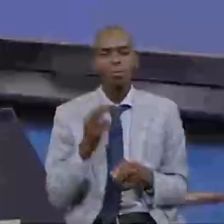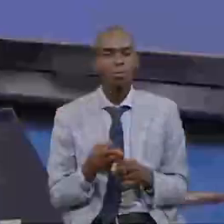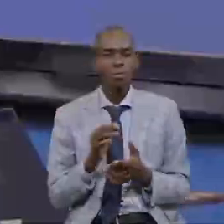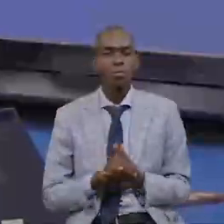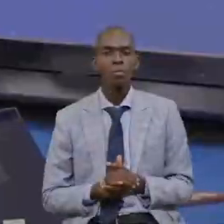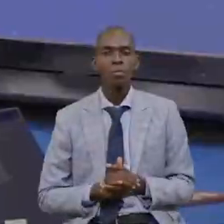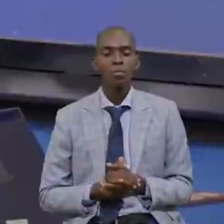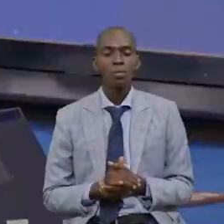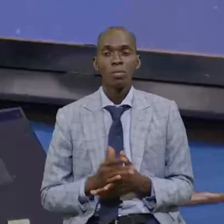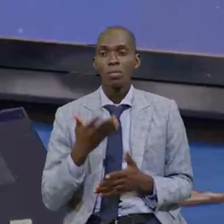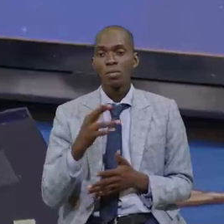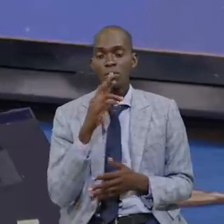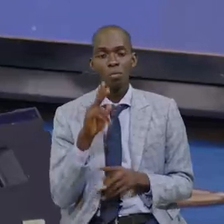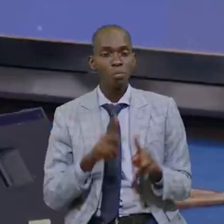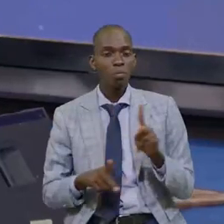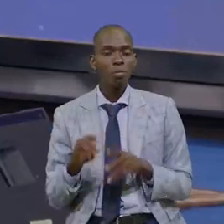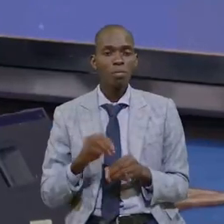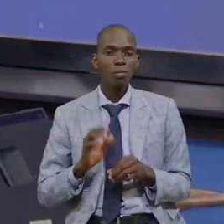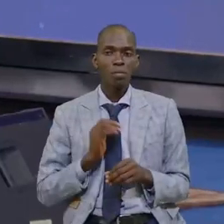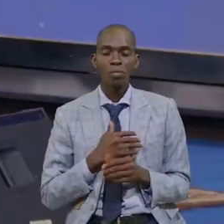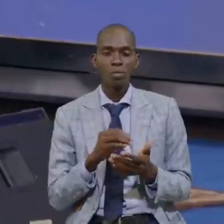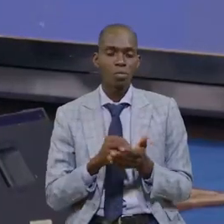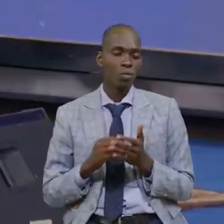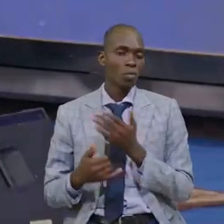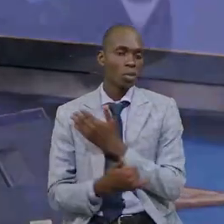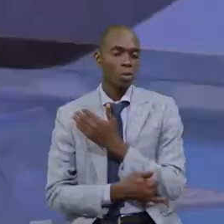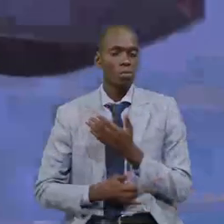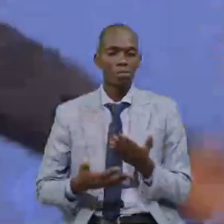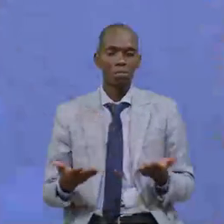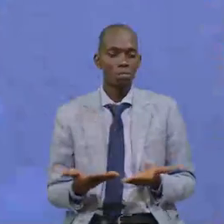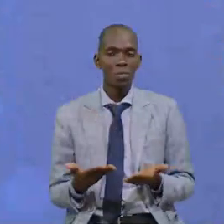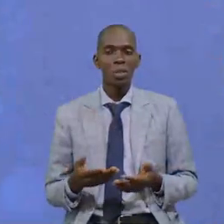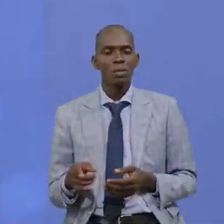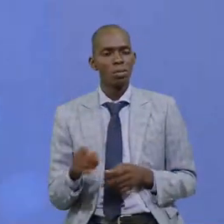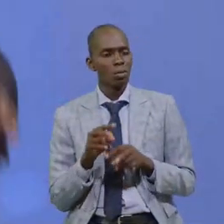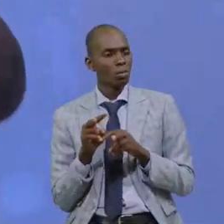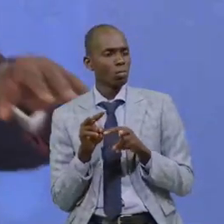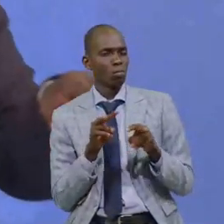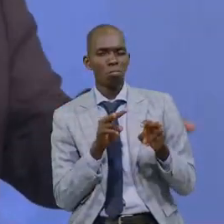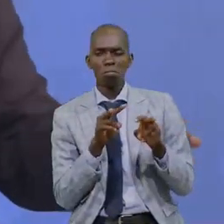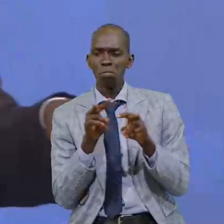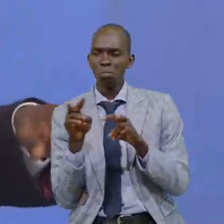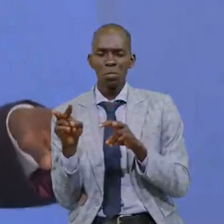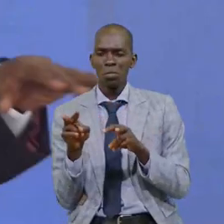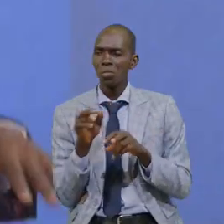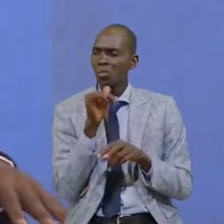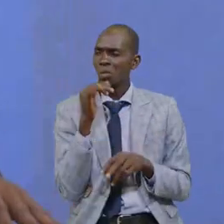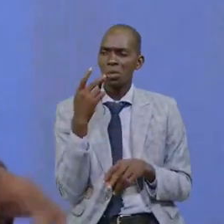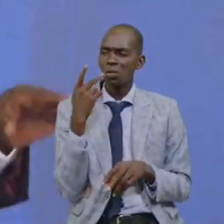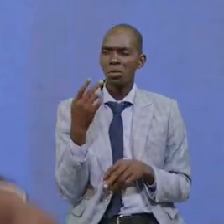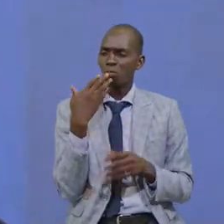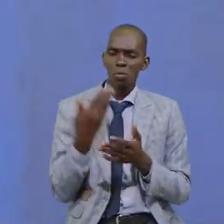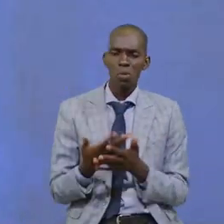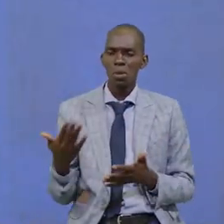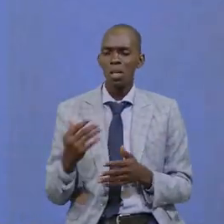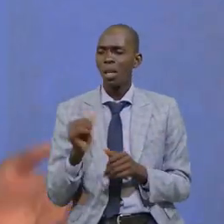Il y a des gens dans notre pays ici, ils regardent autour d'eux, ils ne voient aucune bonté, ils